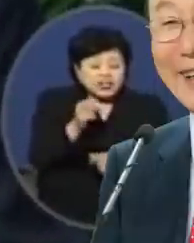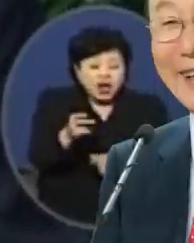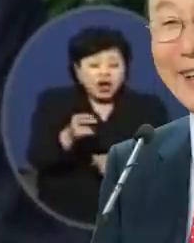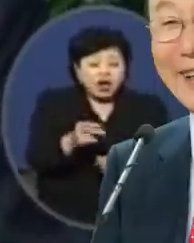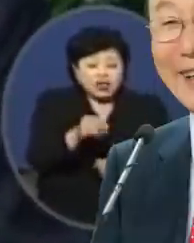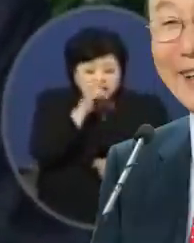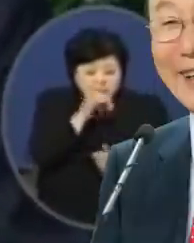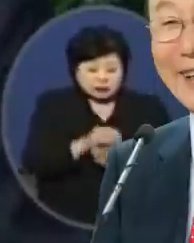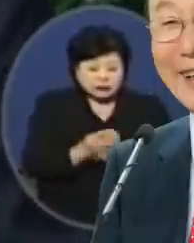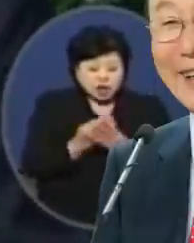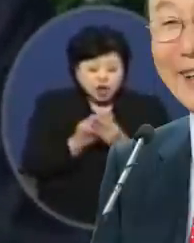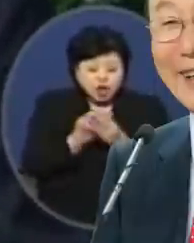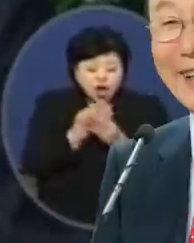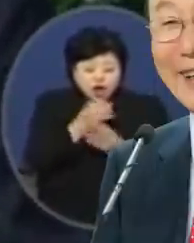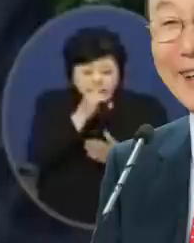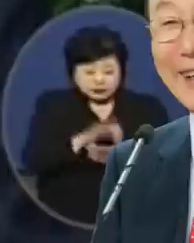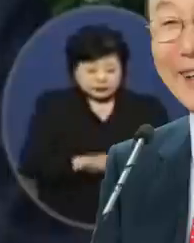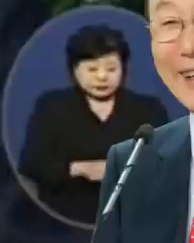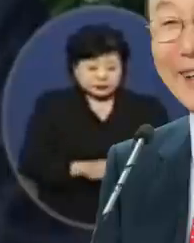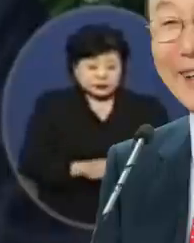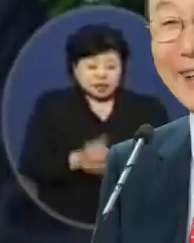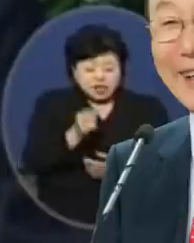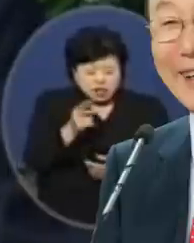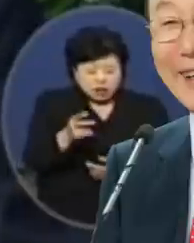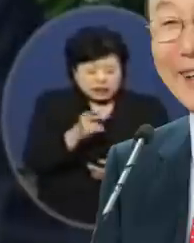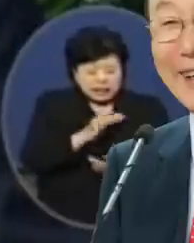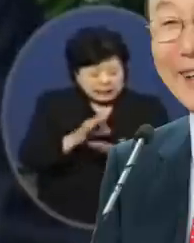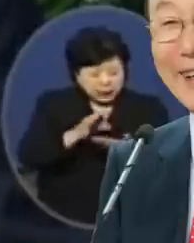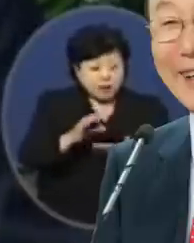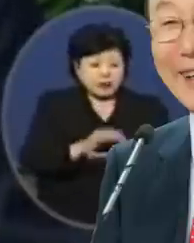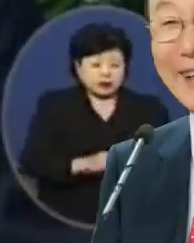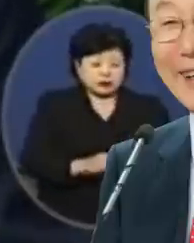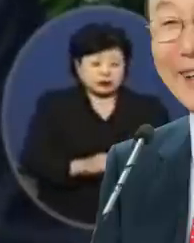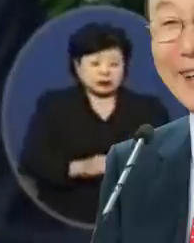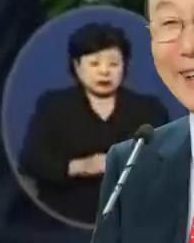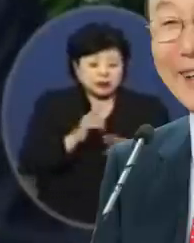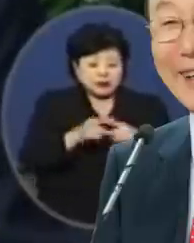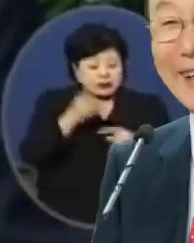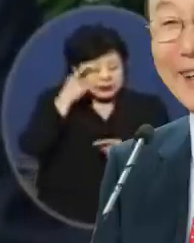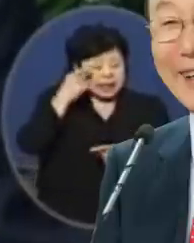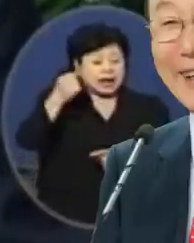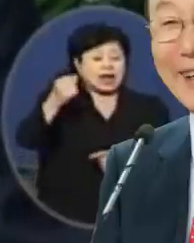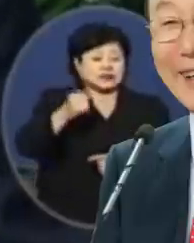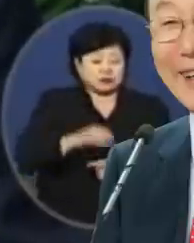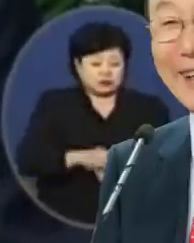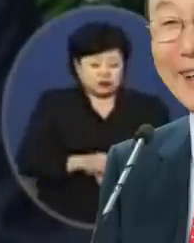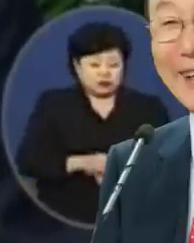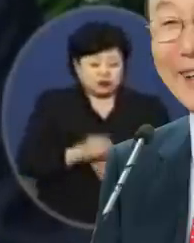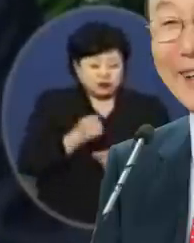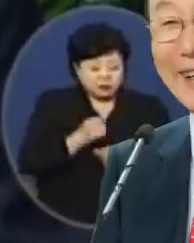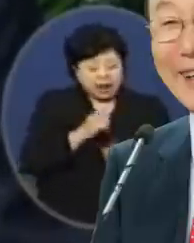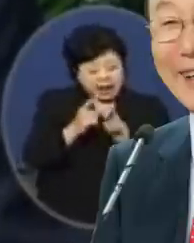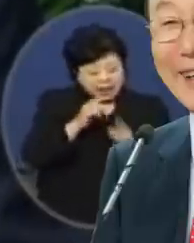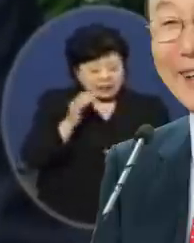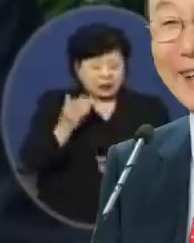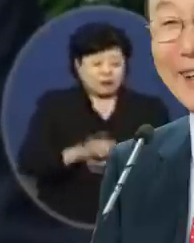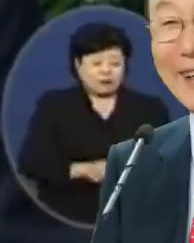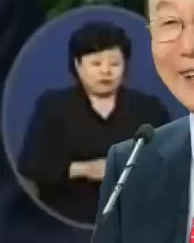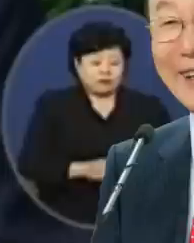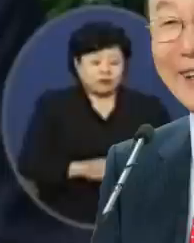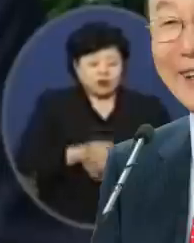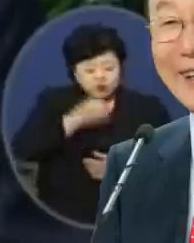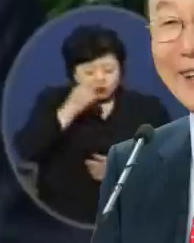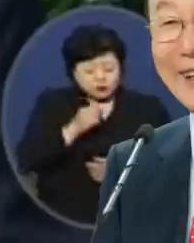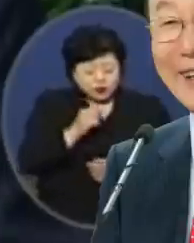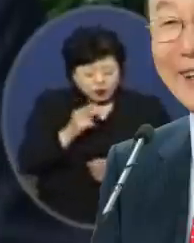것입니다. 그러므로 우리가 혀를 잘 사용하면 긍정적인 생각도 혀로서 자꾸 말을 하면 되고,